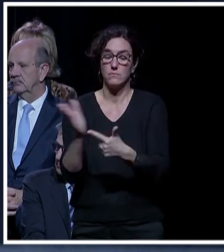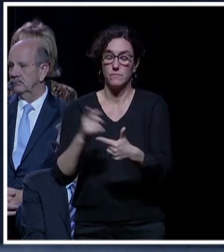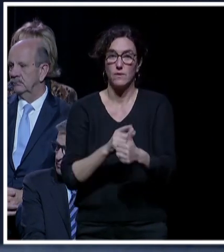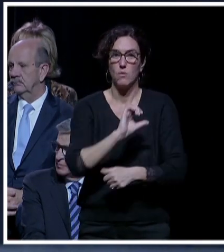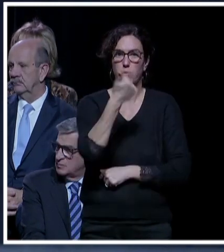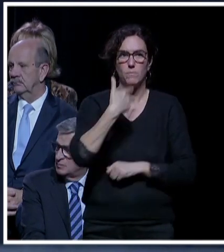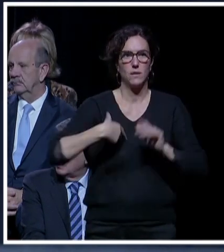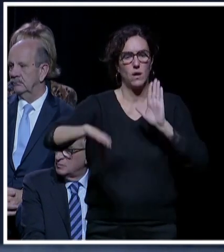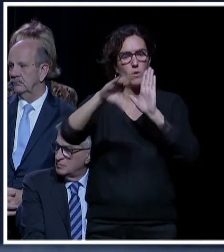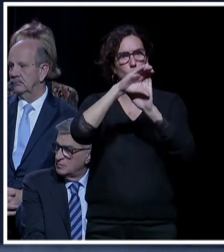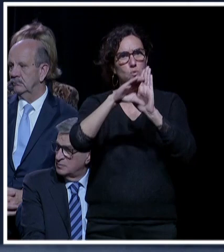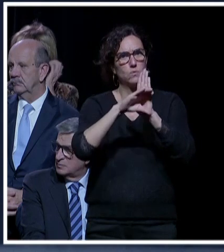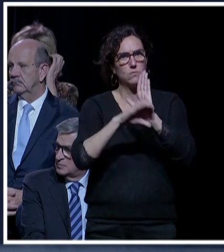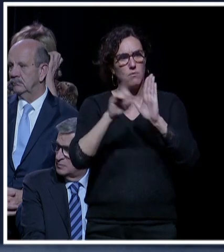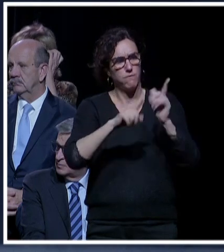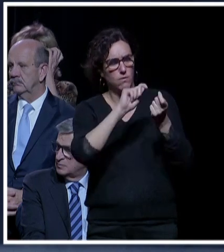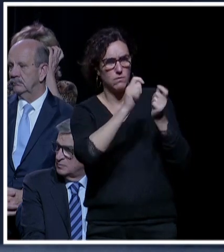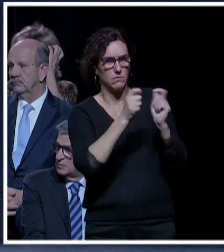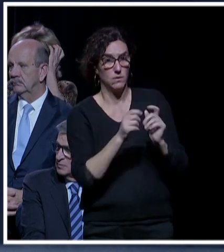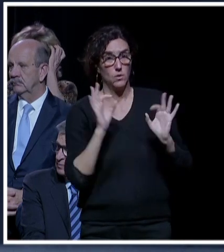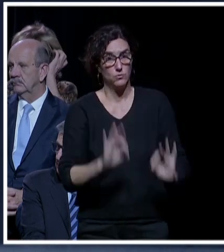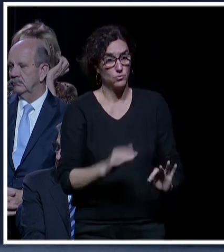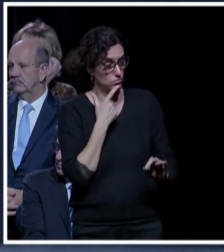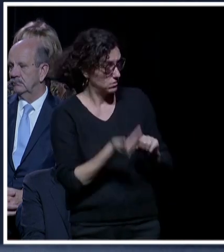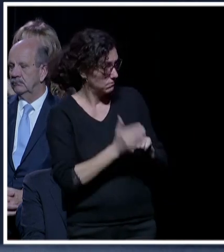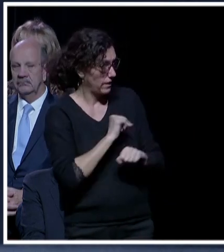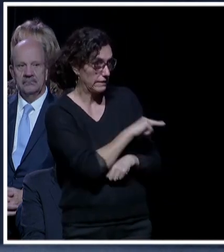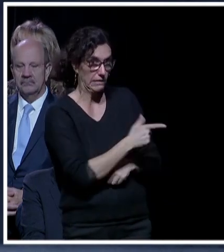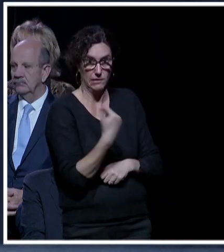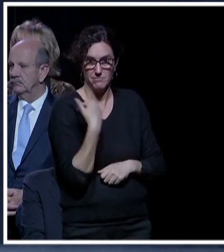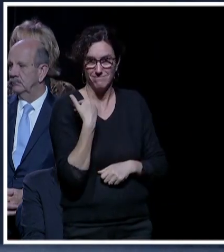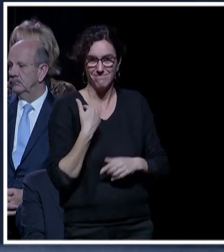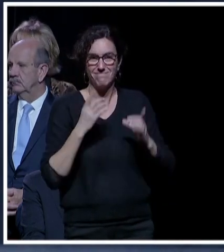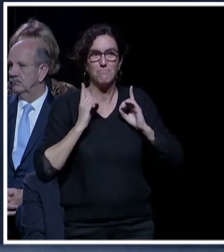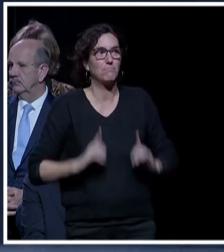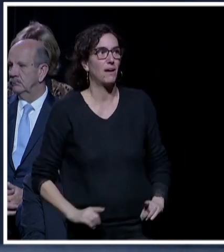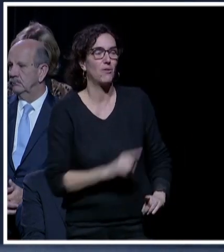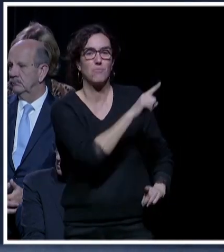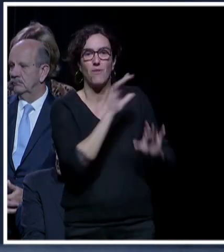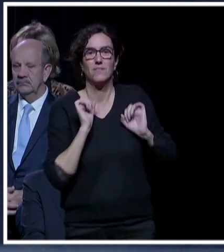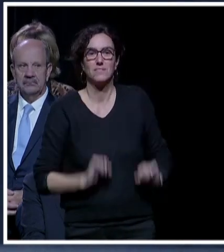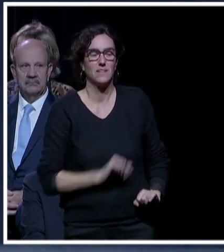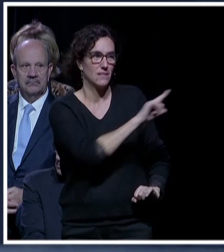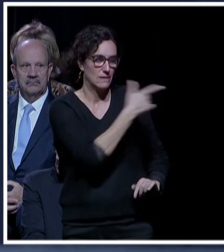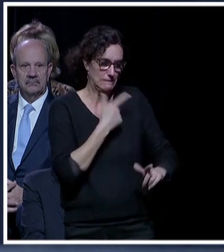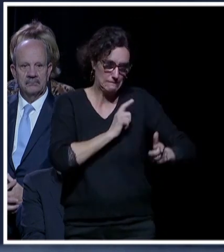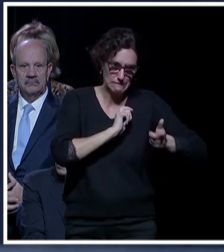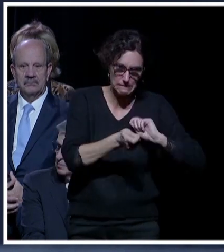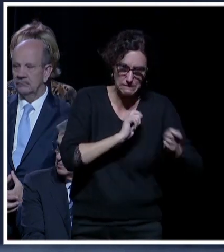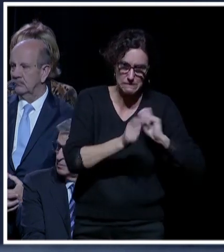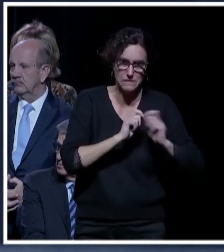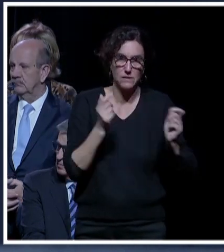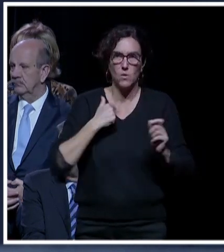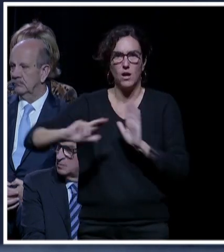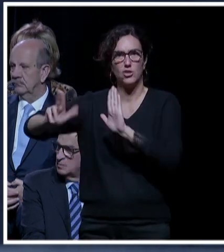Éric, tu as défendu ce texte pour nous récemment dans notre niche parlementaire, pour pouvoir déroger aux normes européennes quand